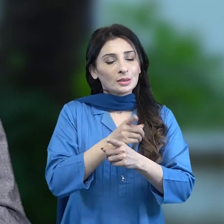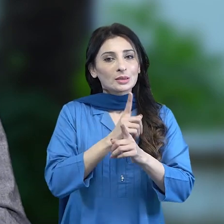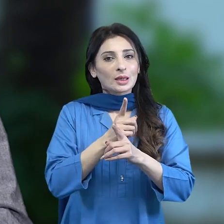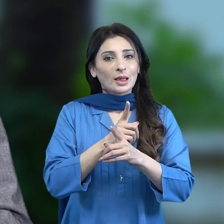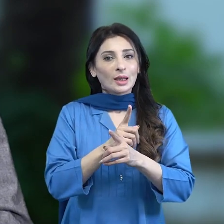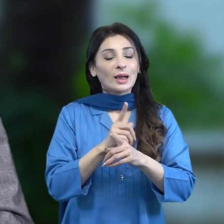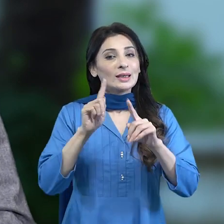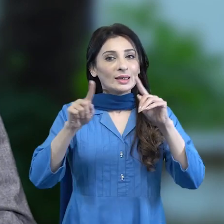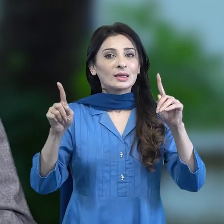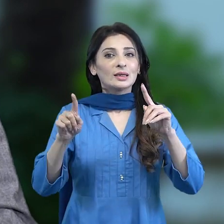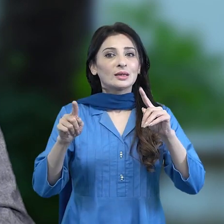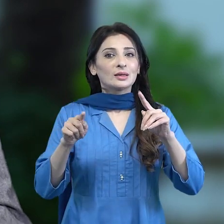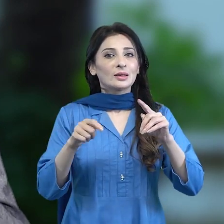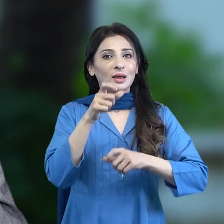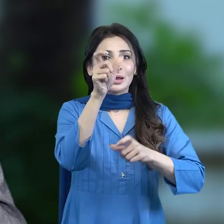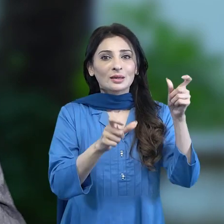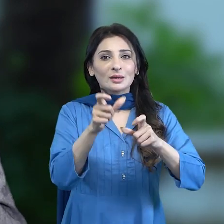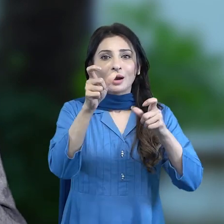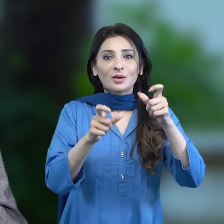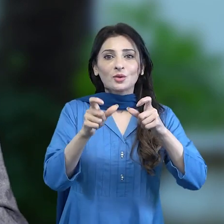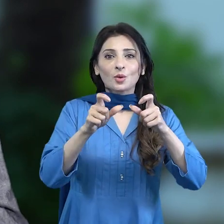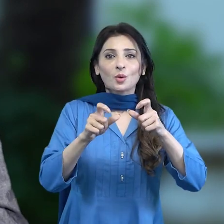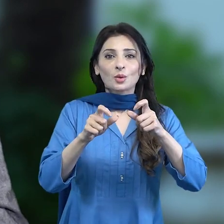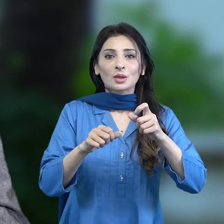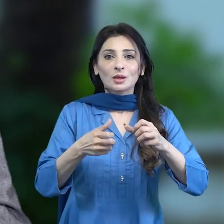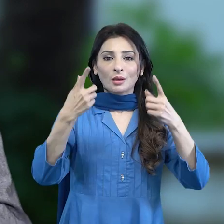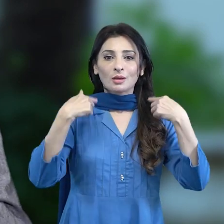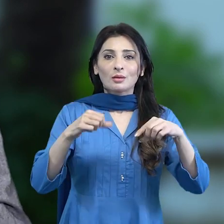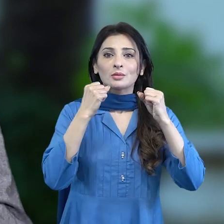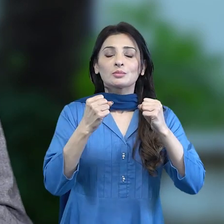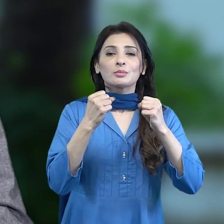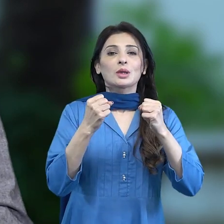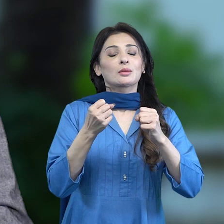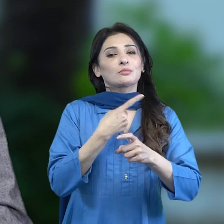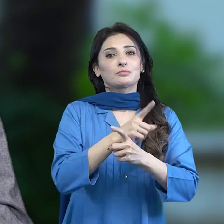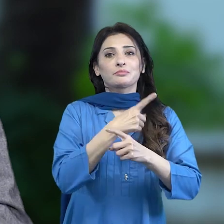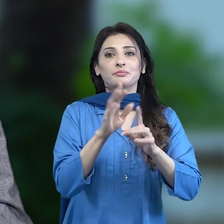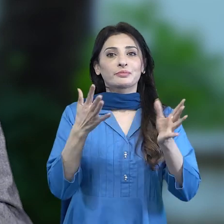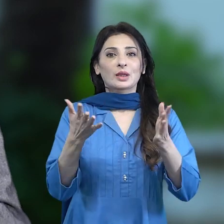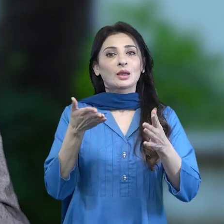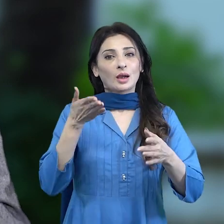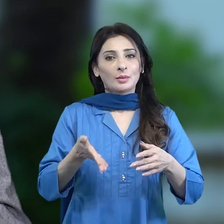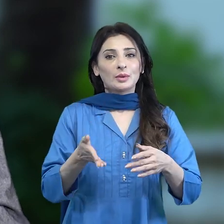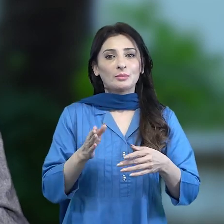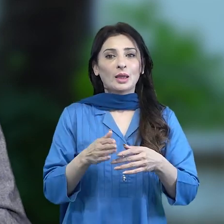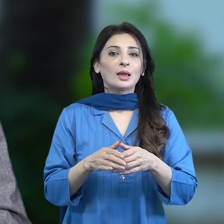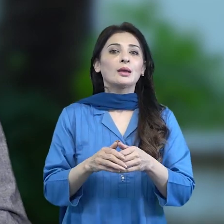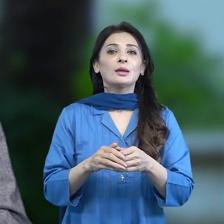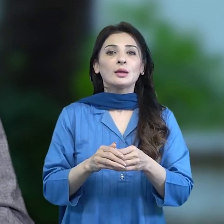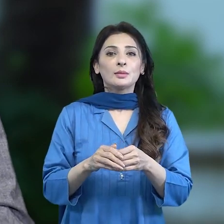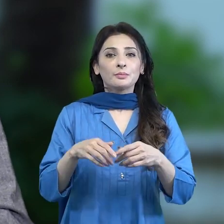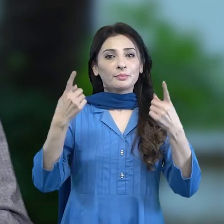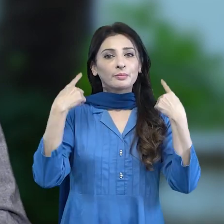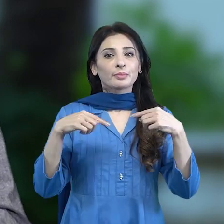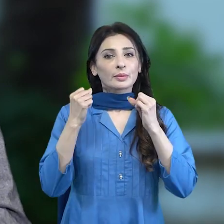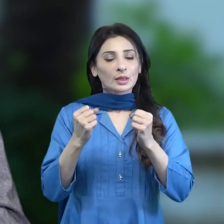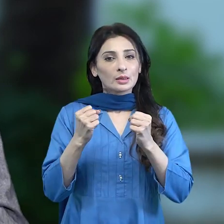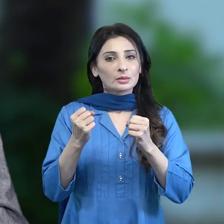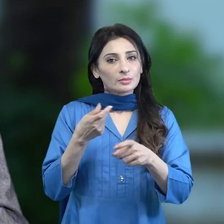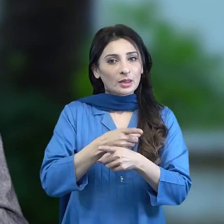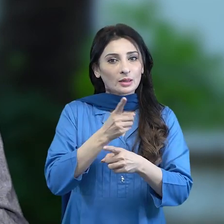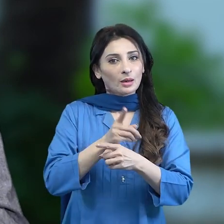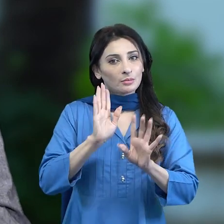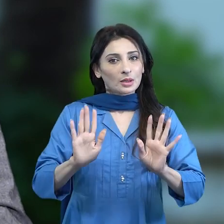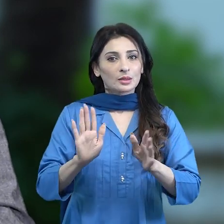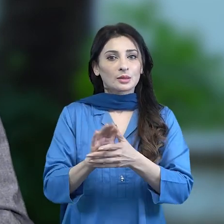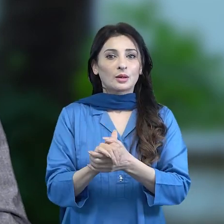काम किया, फ़िज़िकल फ़िटनेस पे काम नहीं किया, जिसकी वजह से हम बहुत पीछे रह गए हैं। तो अभी करंटली मैं काम कर रहा हूँ फ़िज़िकल फ़िटनेस पे, ड्राई